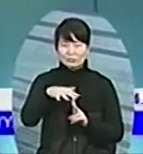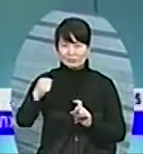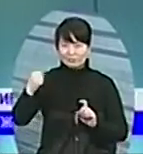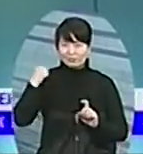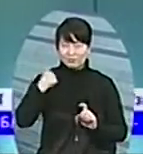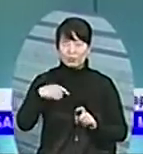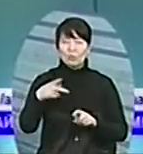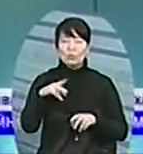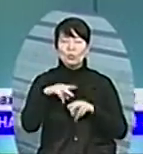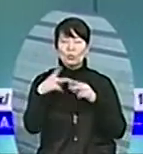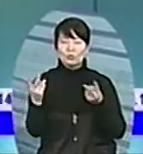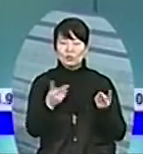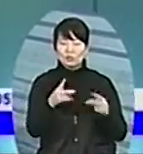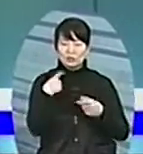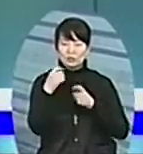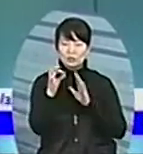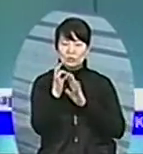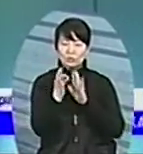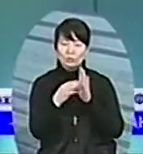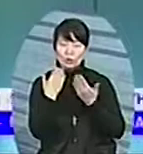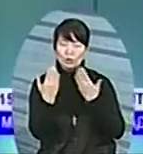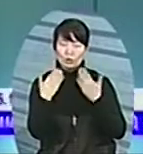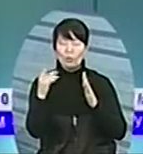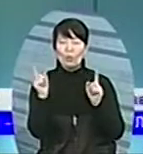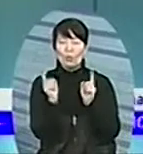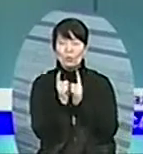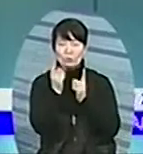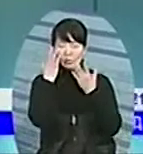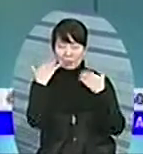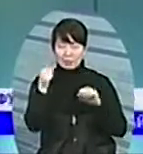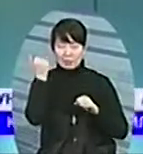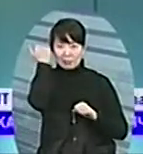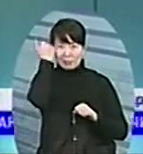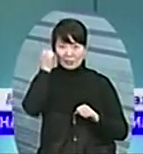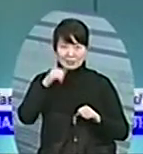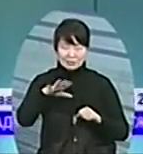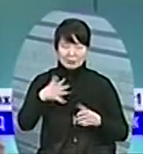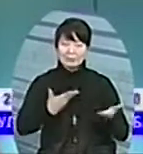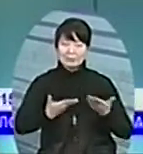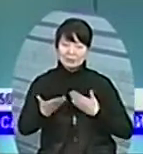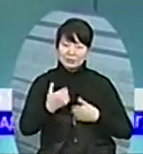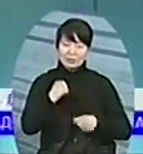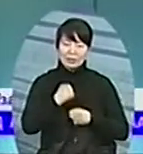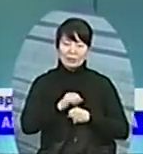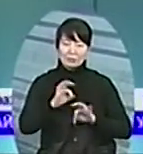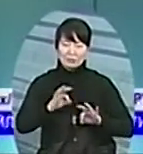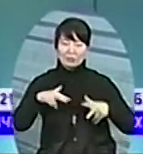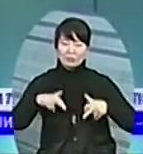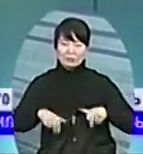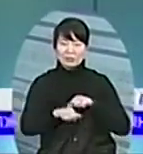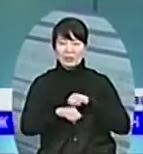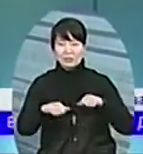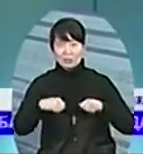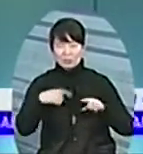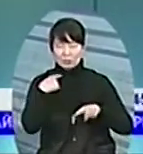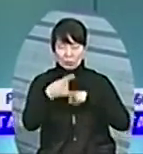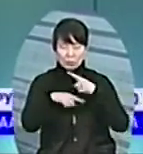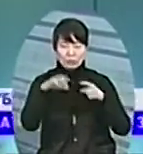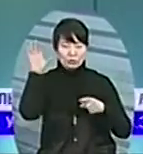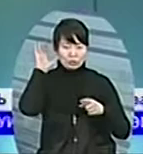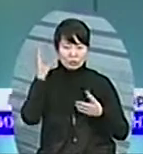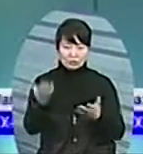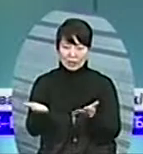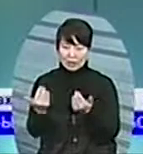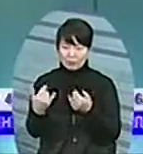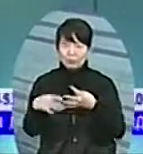үндэсний зөвлөлтөх уулзалтыг өнөөдөр зохион байгуулж, албаны хүмүүс, малчин, бизнес эрхлэгч, ажилгүй, хөгжлийн бэрхшээлтэй иргэд байр суурийг сонсож дөрвөн